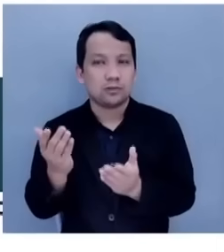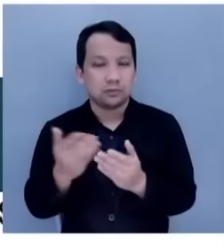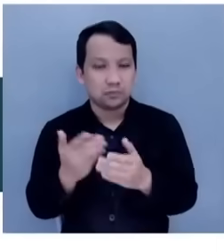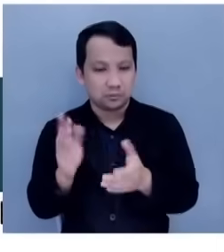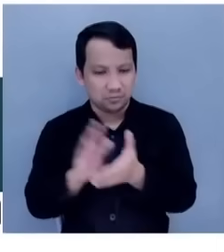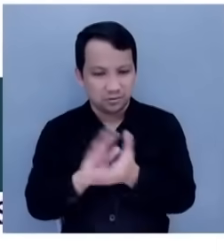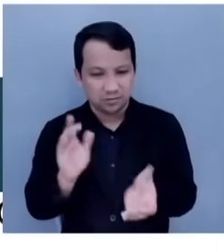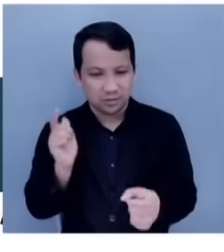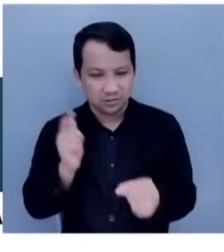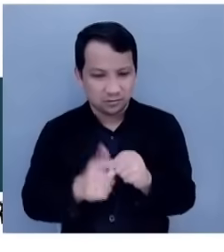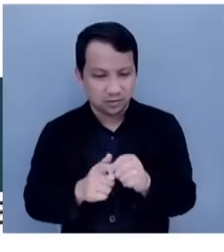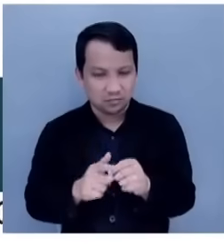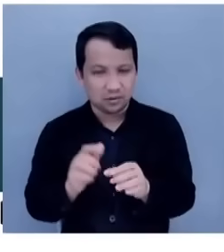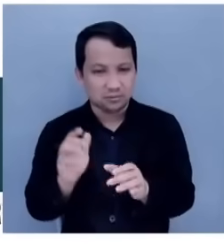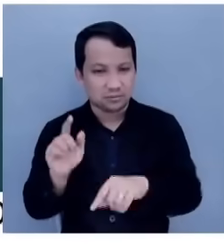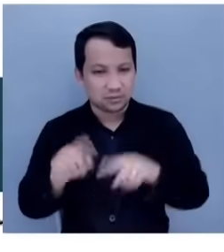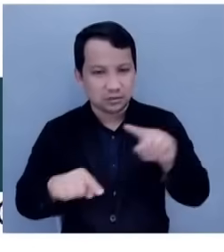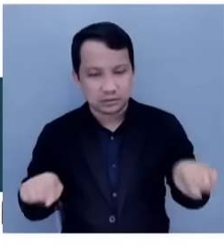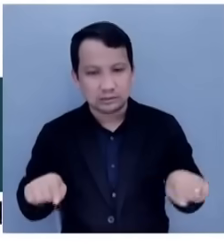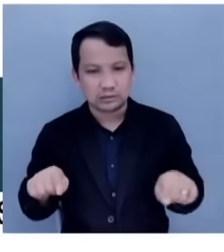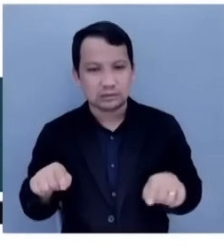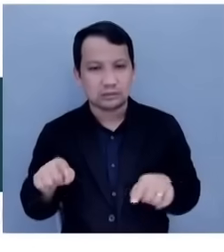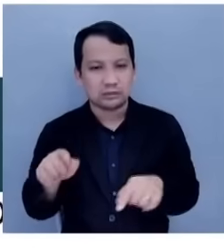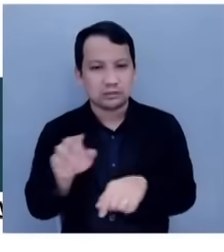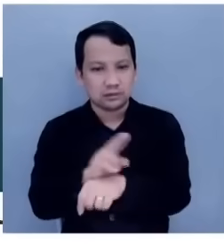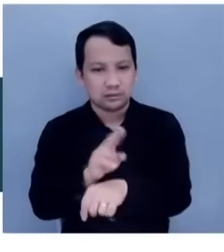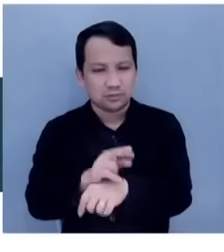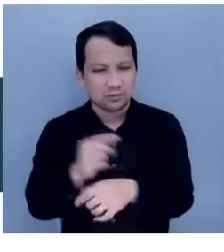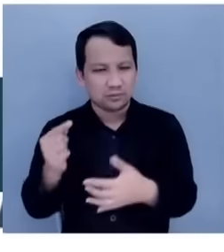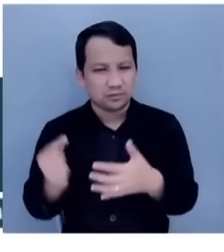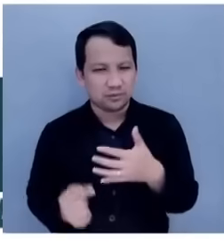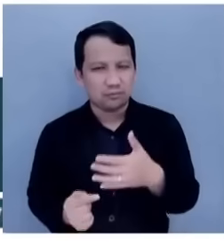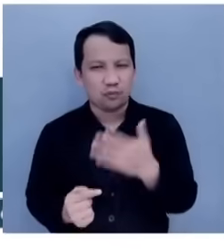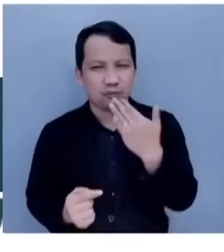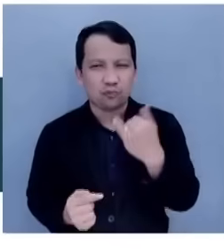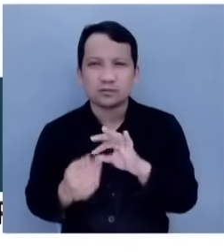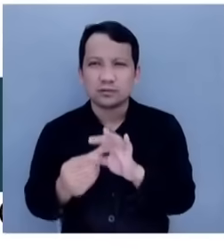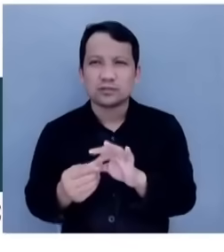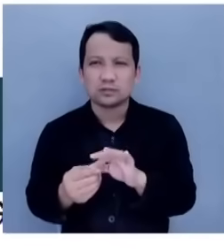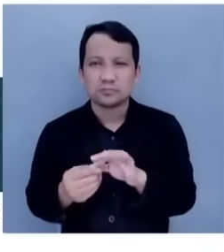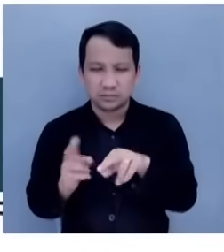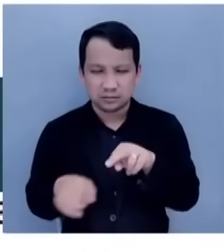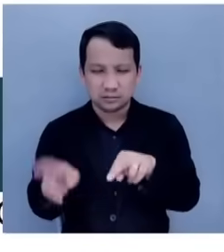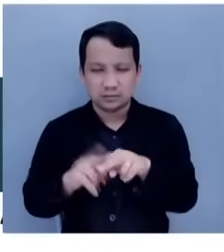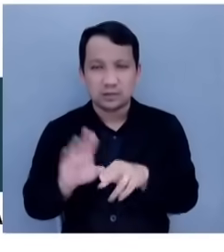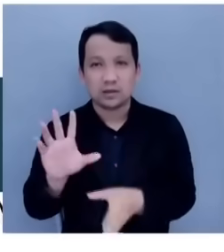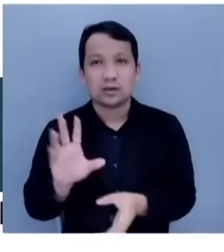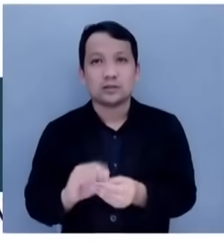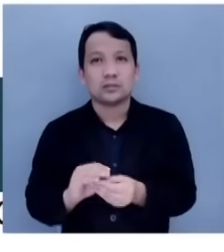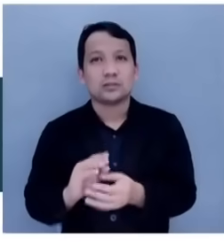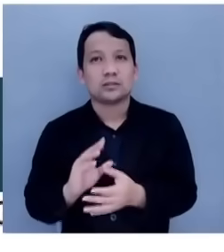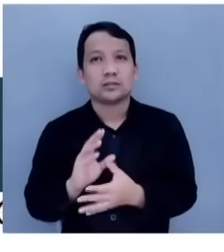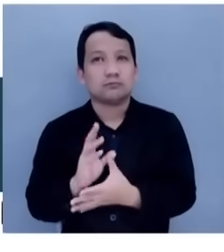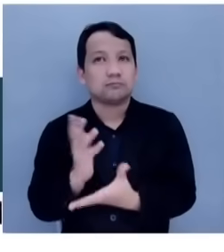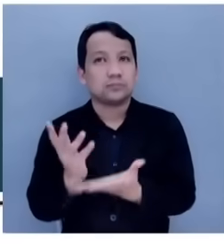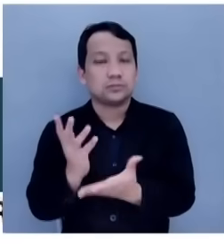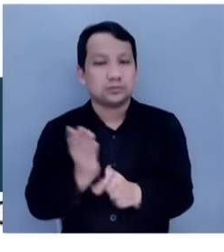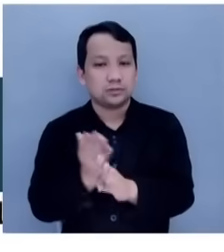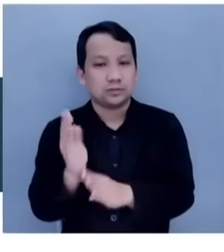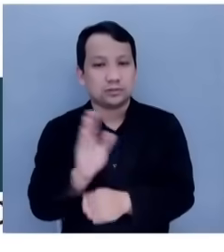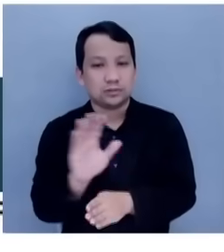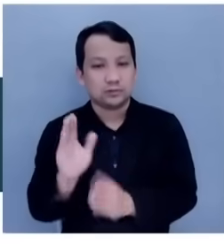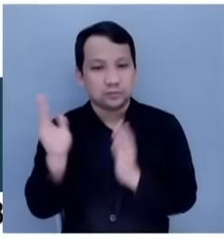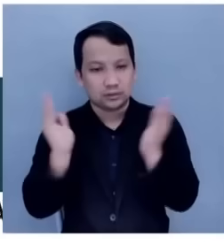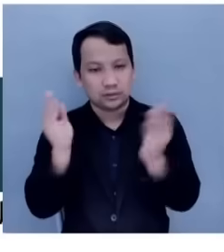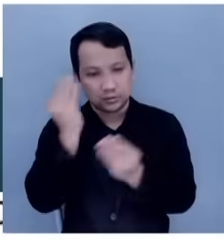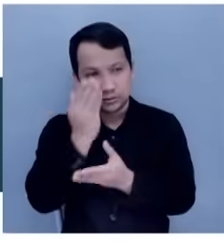ng petroleum, mga utilities, etc. Kasi kung ito ay magagamit talaga sa mga direktang services